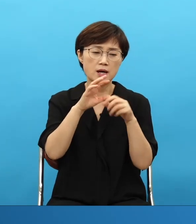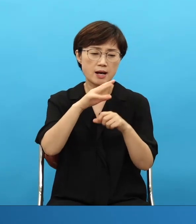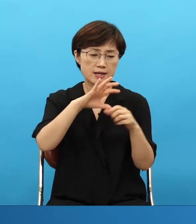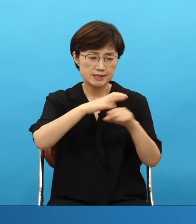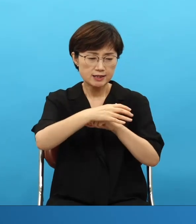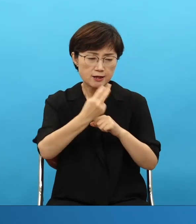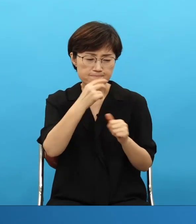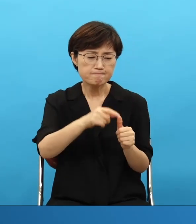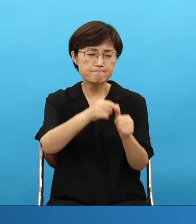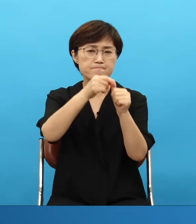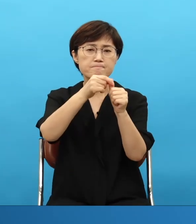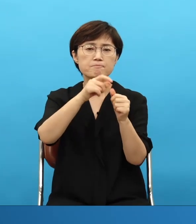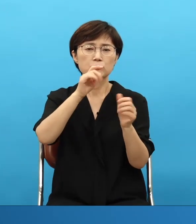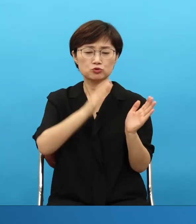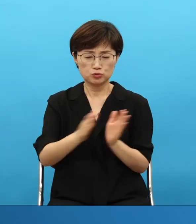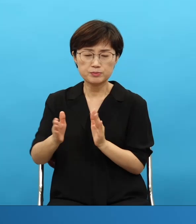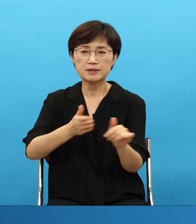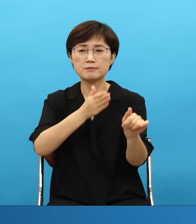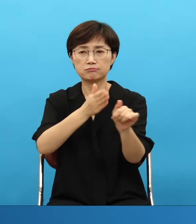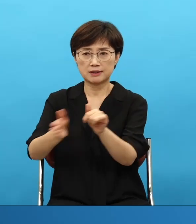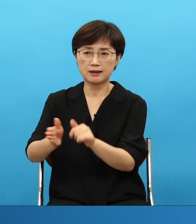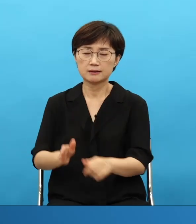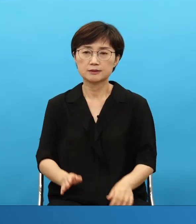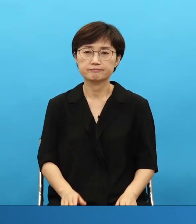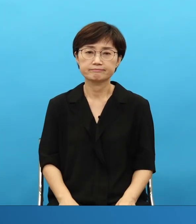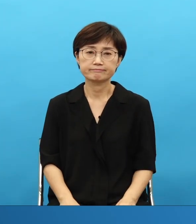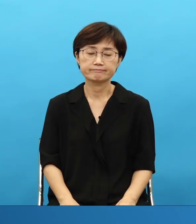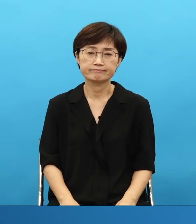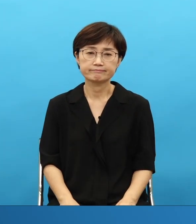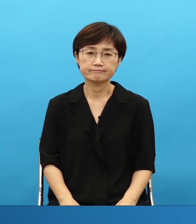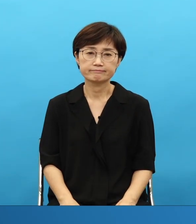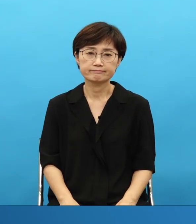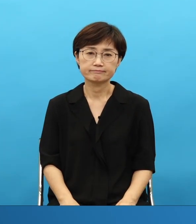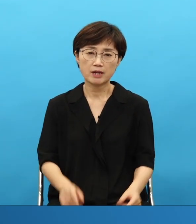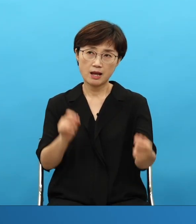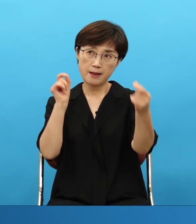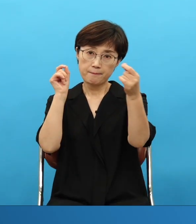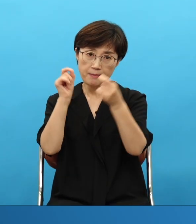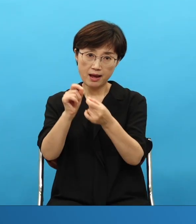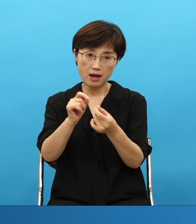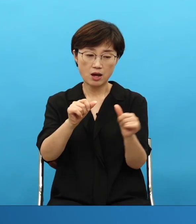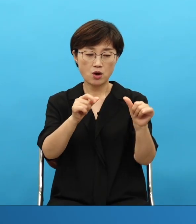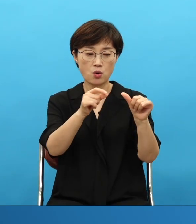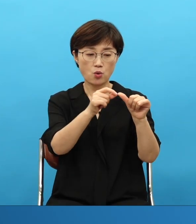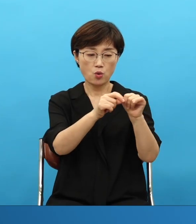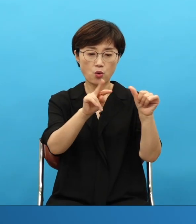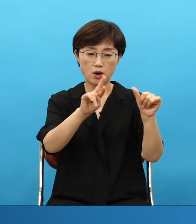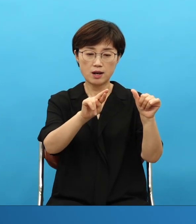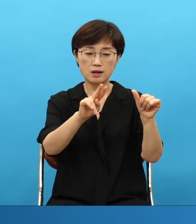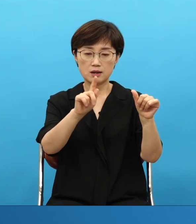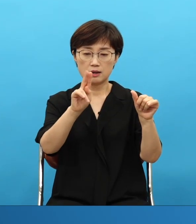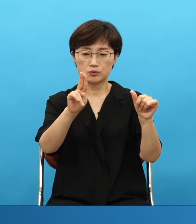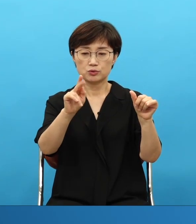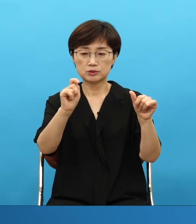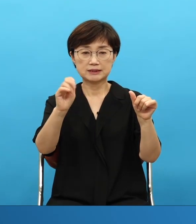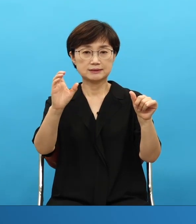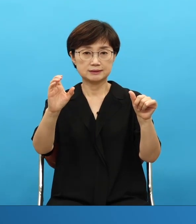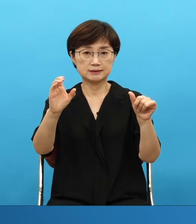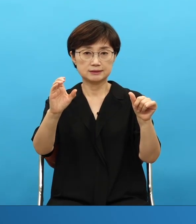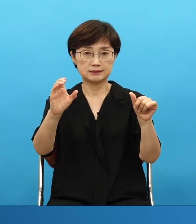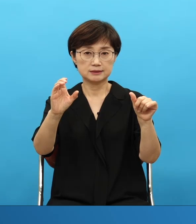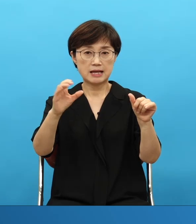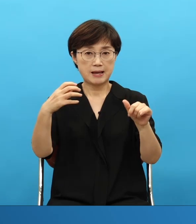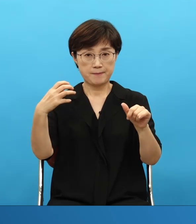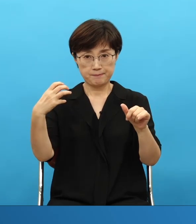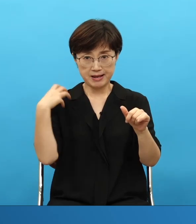가지를 제대로 준비하라고 전달했습니다. 다가올 제5 RUTC 운동의 주역이 될 목회자를 양성하는